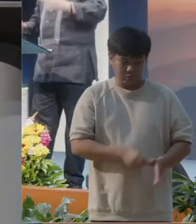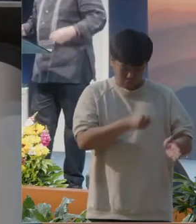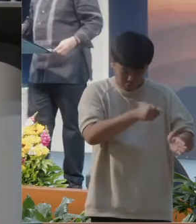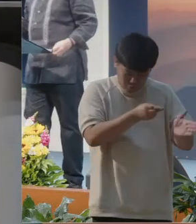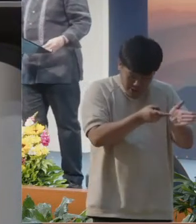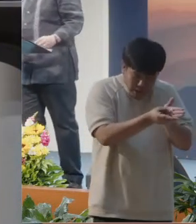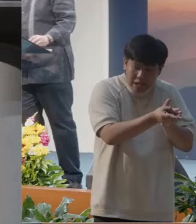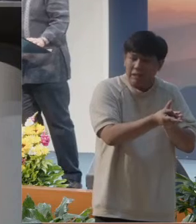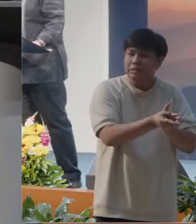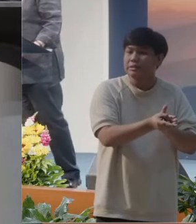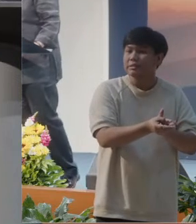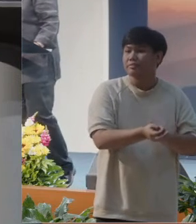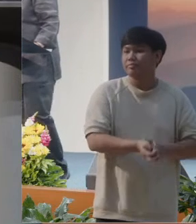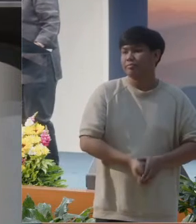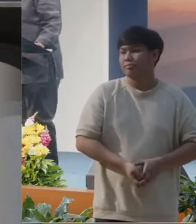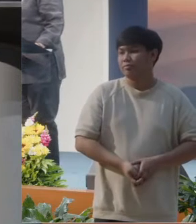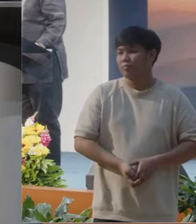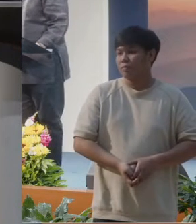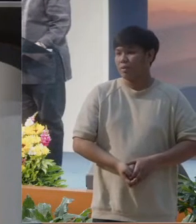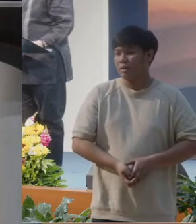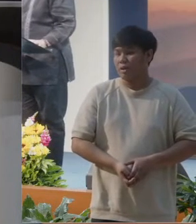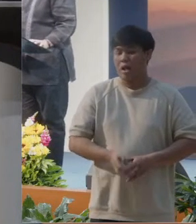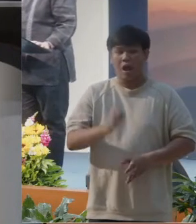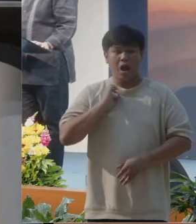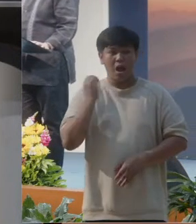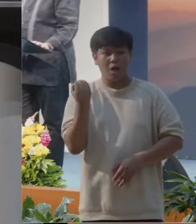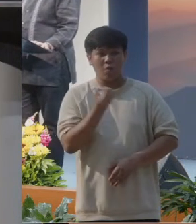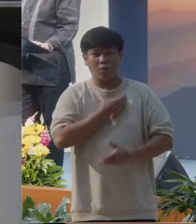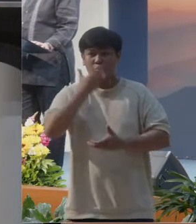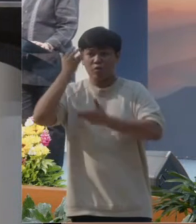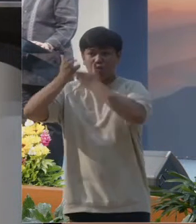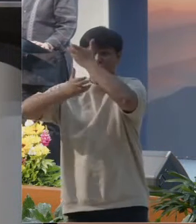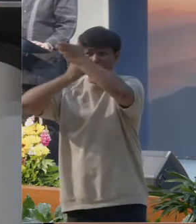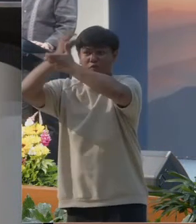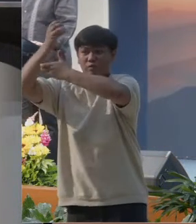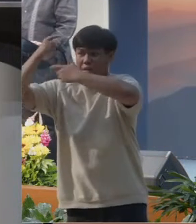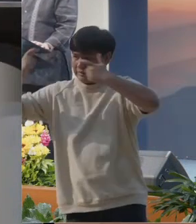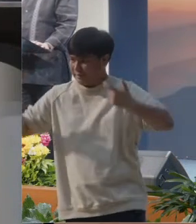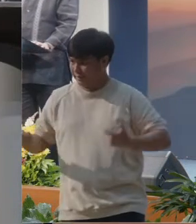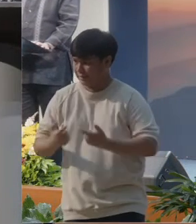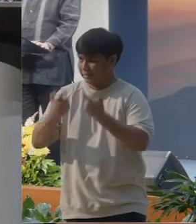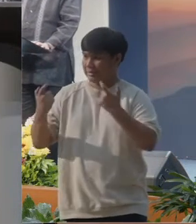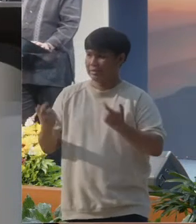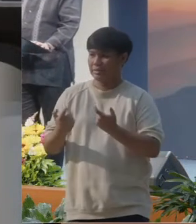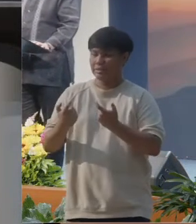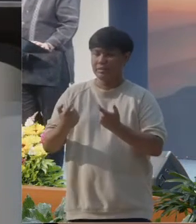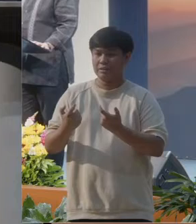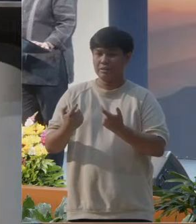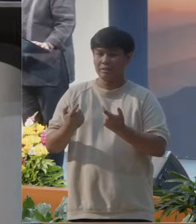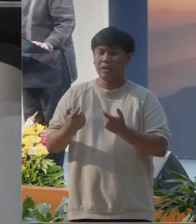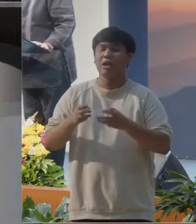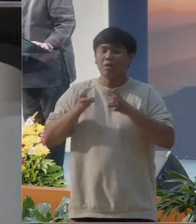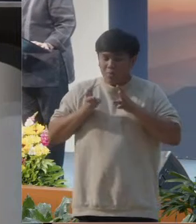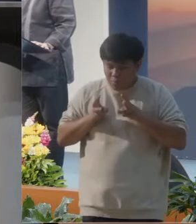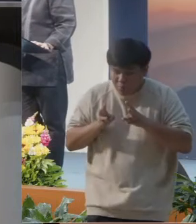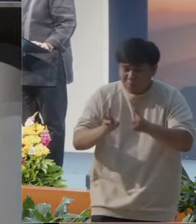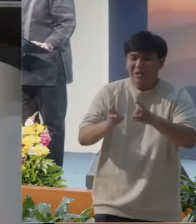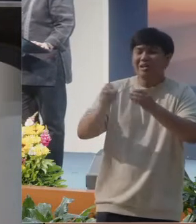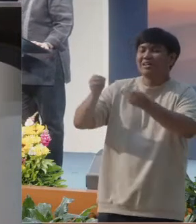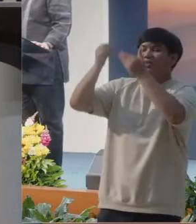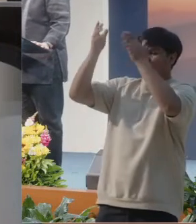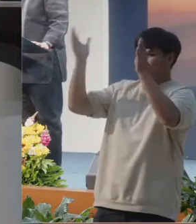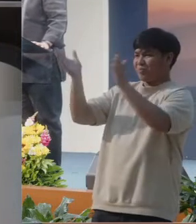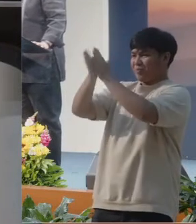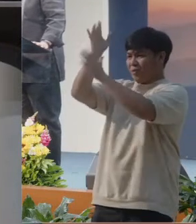ang pag-amin po pala, no? Ang pag-amin pala sa kasalanan ay isang pagkakataon upang purihin ang Panginoon.